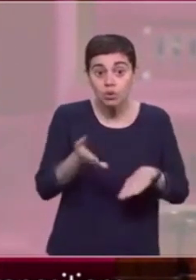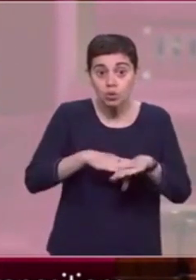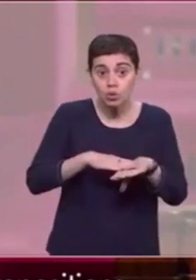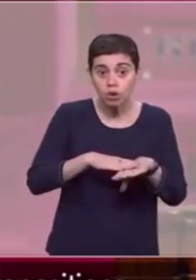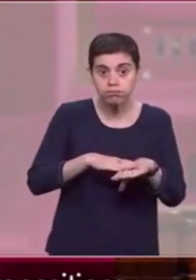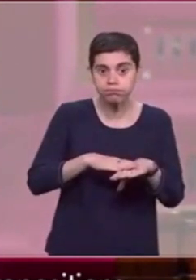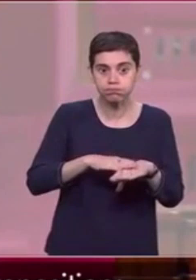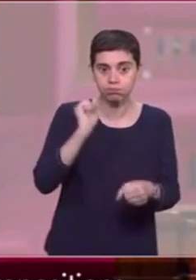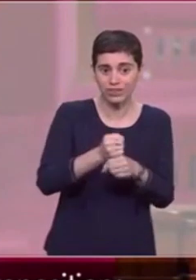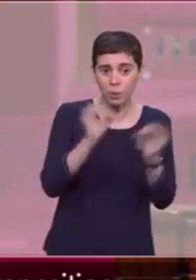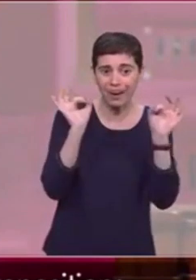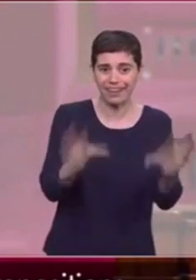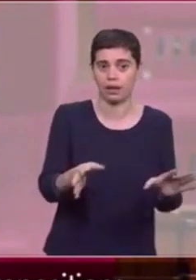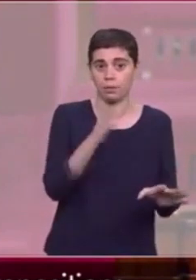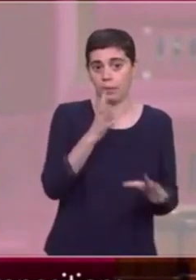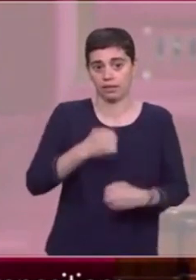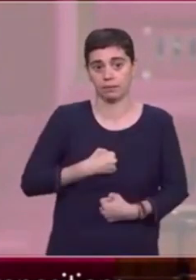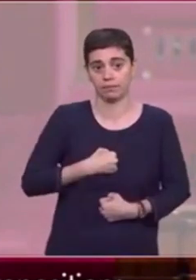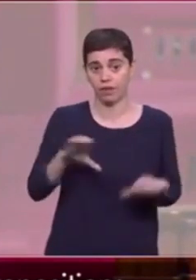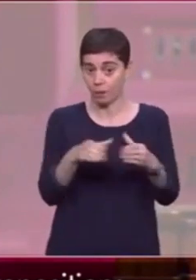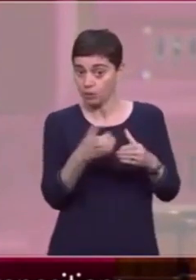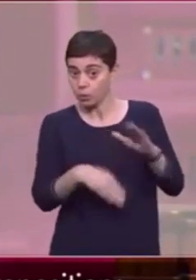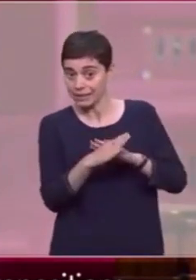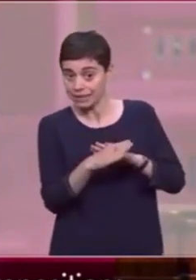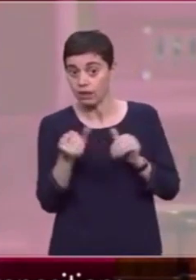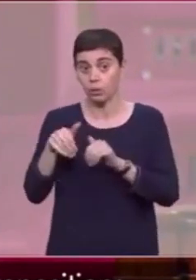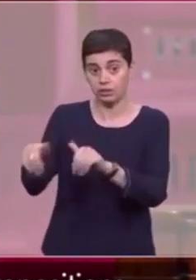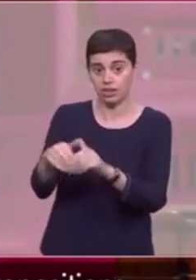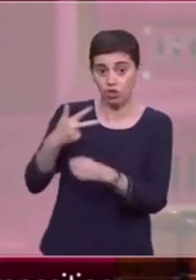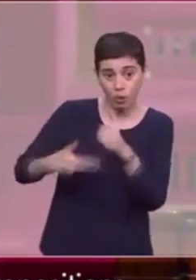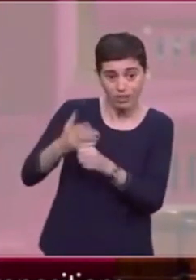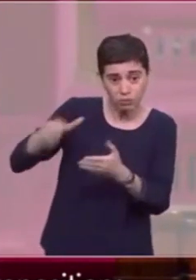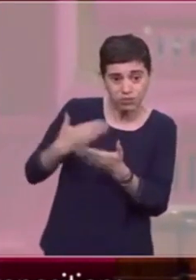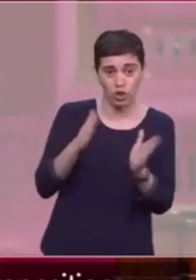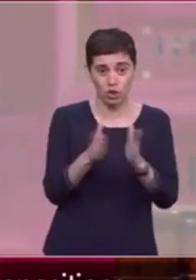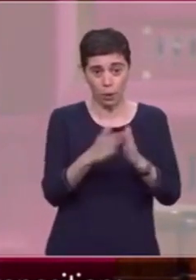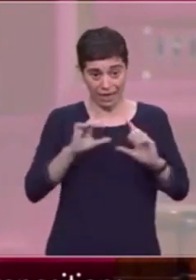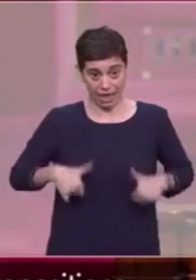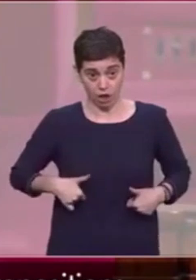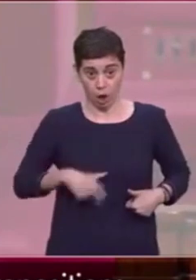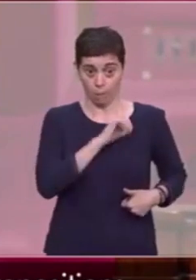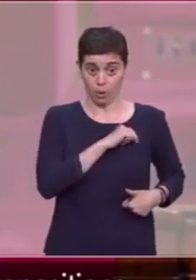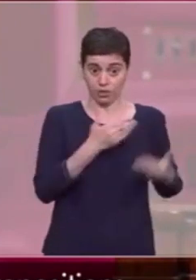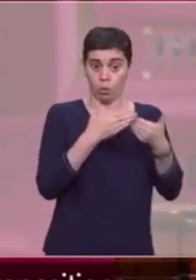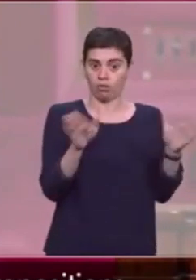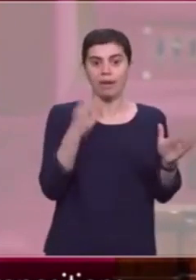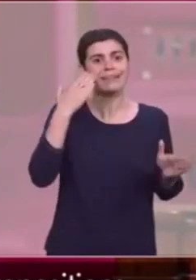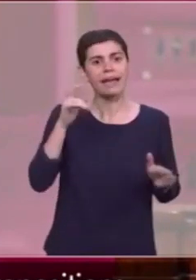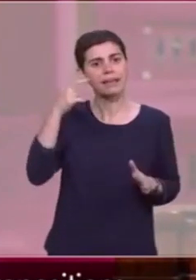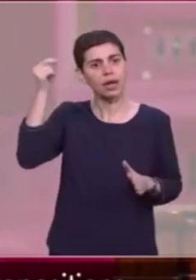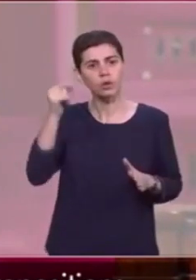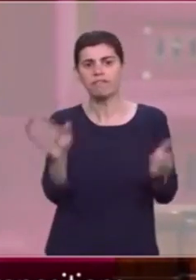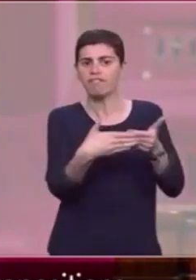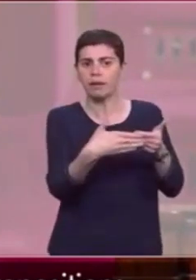C'est inacceptable. Ensuite, au sujet de la formation initiale et continue, cela fait 3 ans que je vous demande d'ouvrir les écoles de police que Nicolas Sarkozy a fermées en son temps,